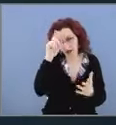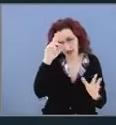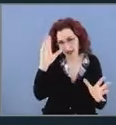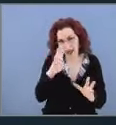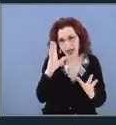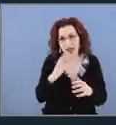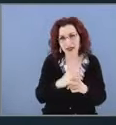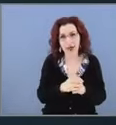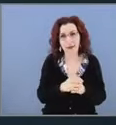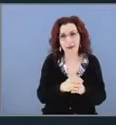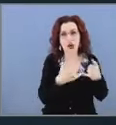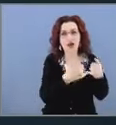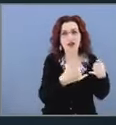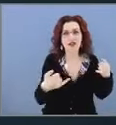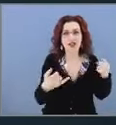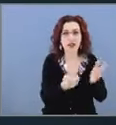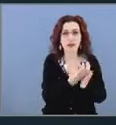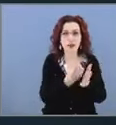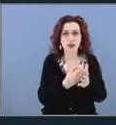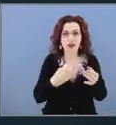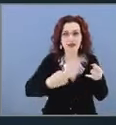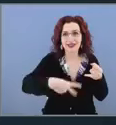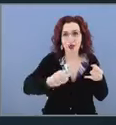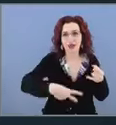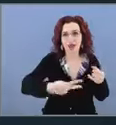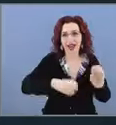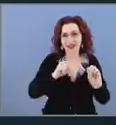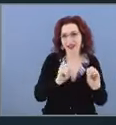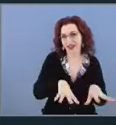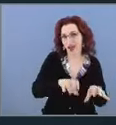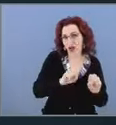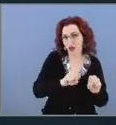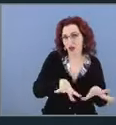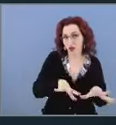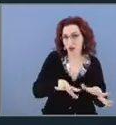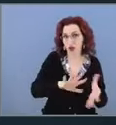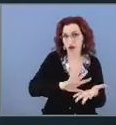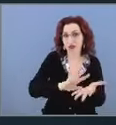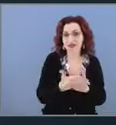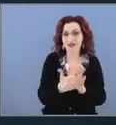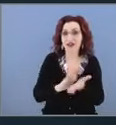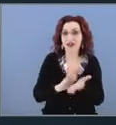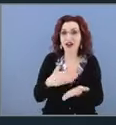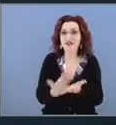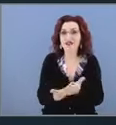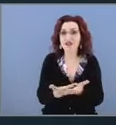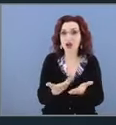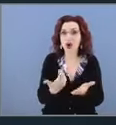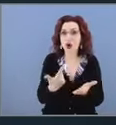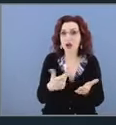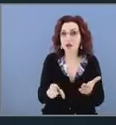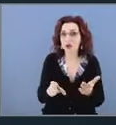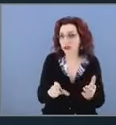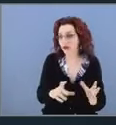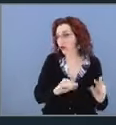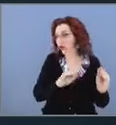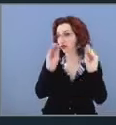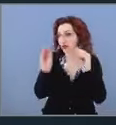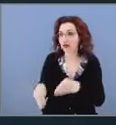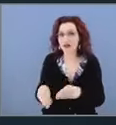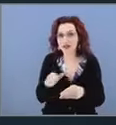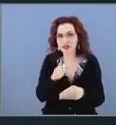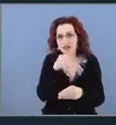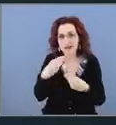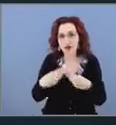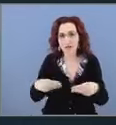filiera, dei prodotti di scarto, che possono diventare materie prime e seconde, che hanno appunto magari un